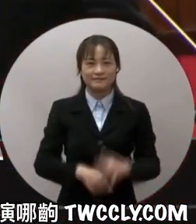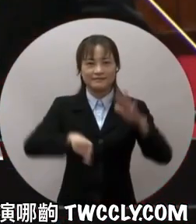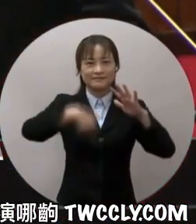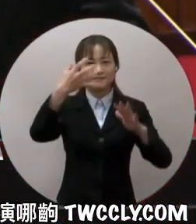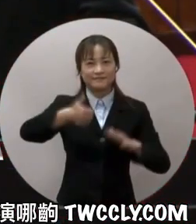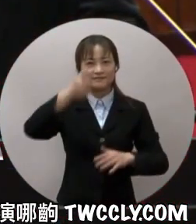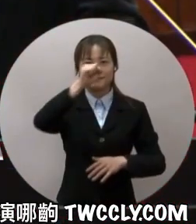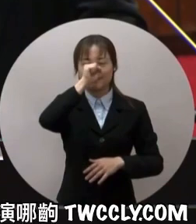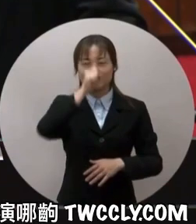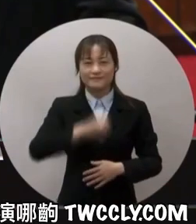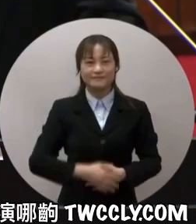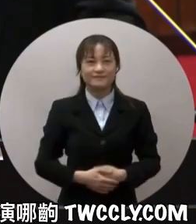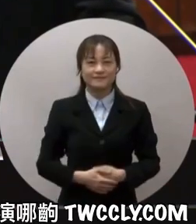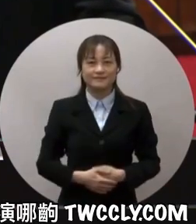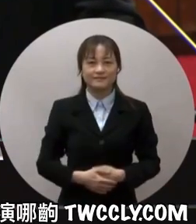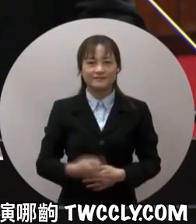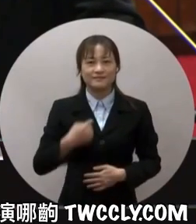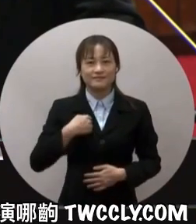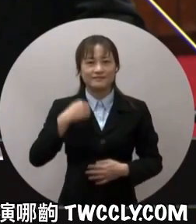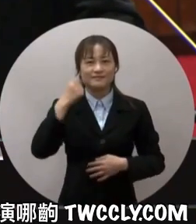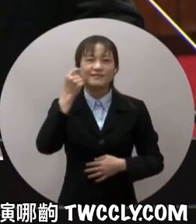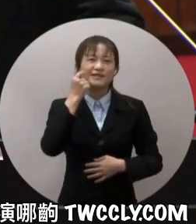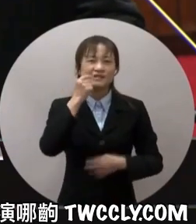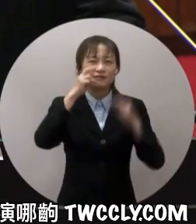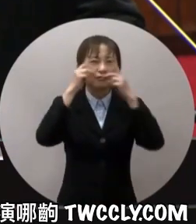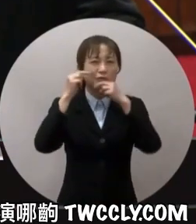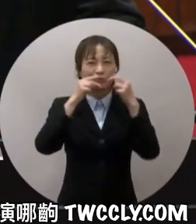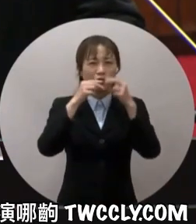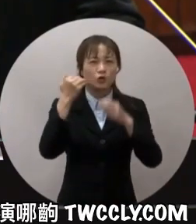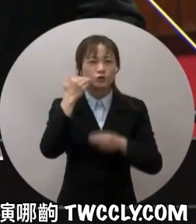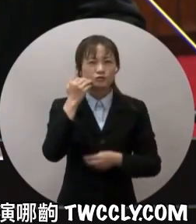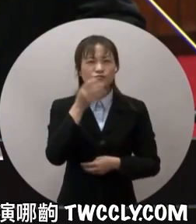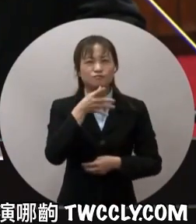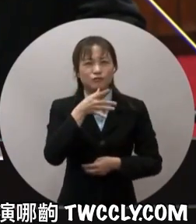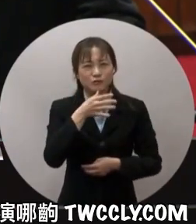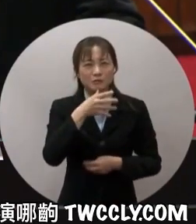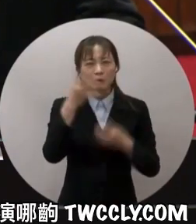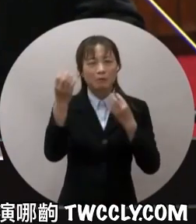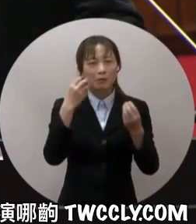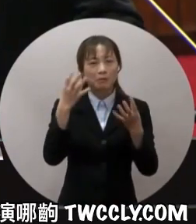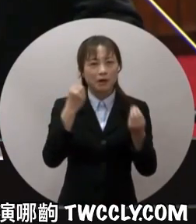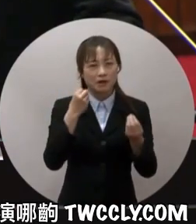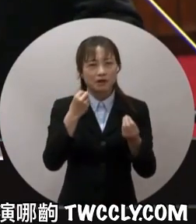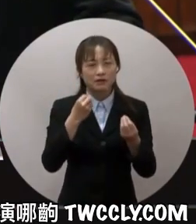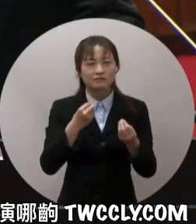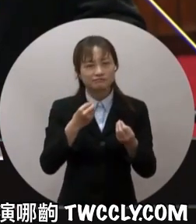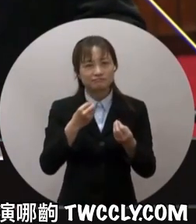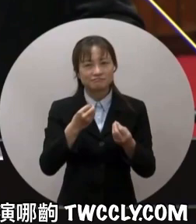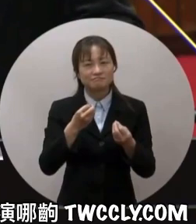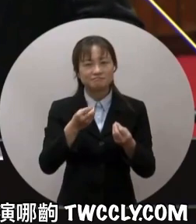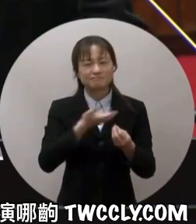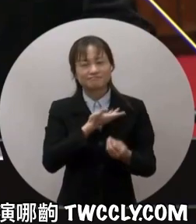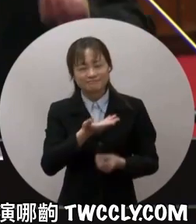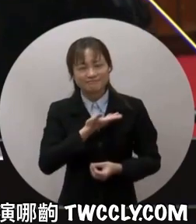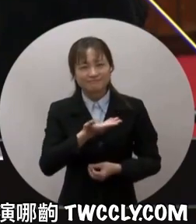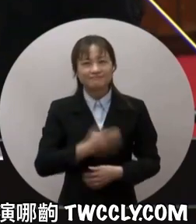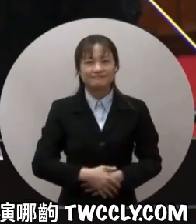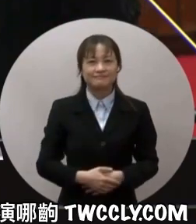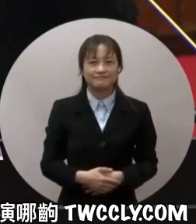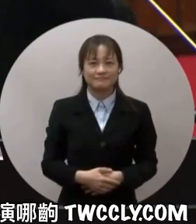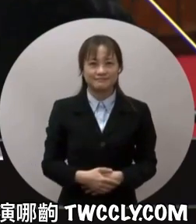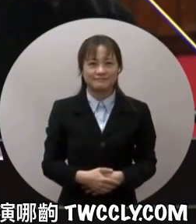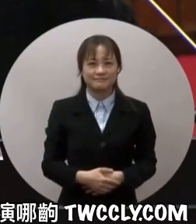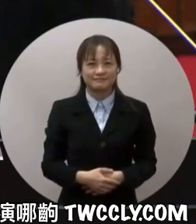好我在調查CQ 如果發音比較不清實的話請多多見諒不會啦